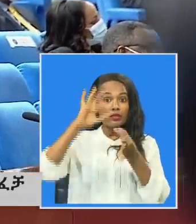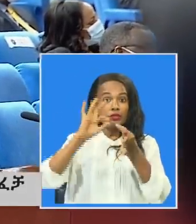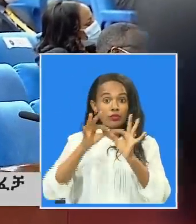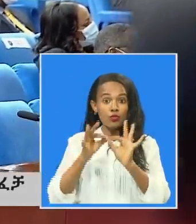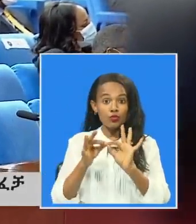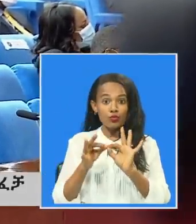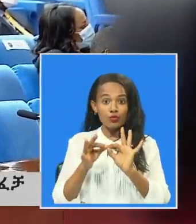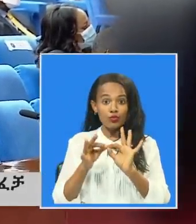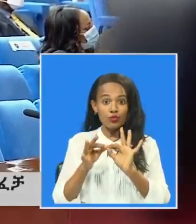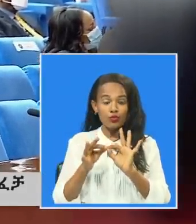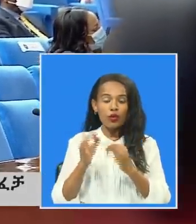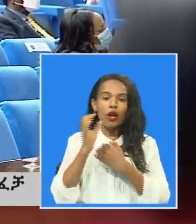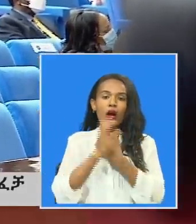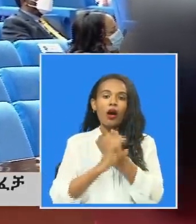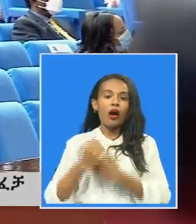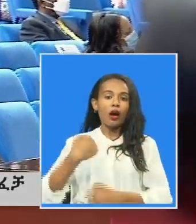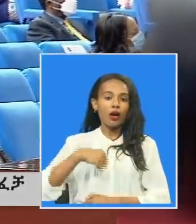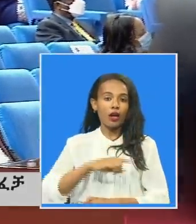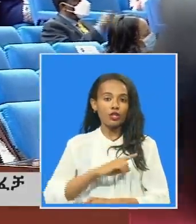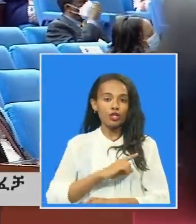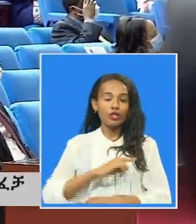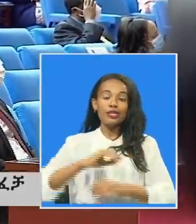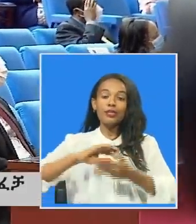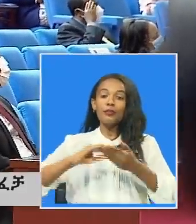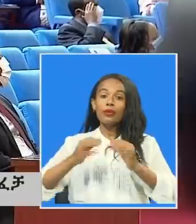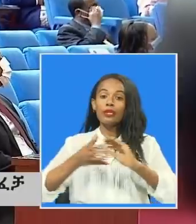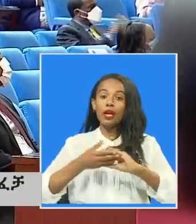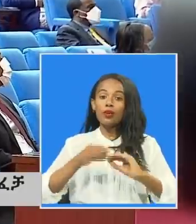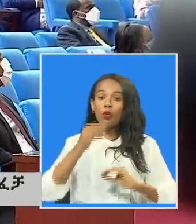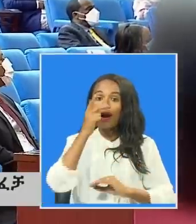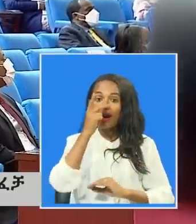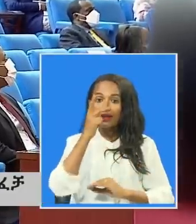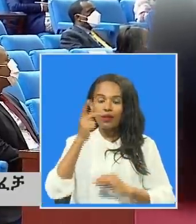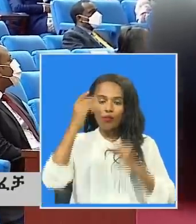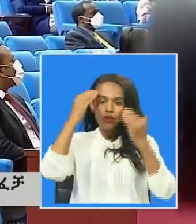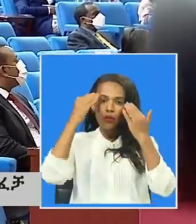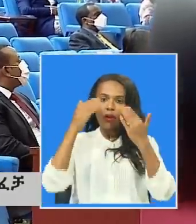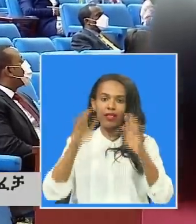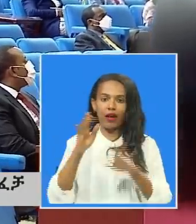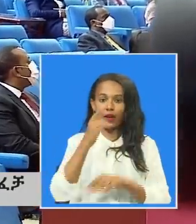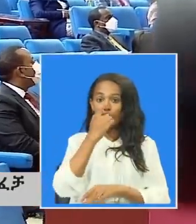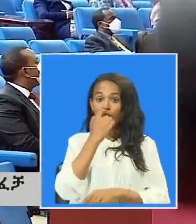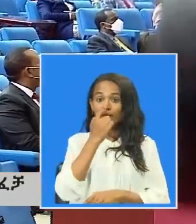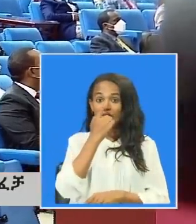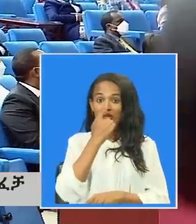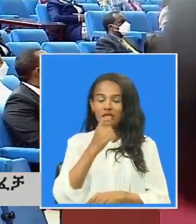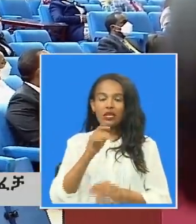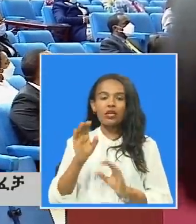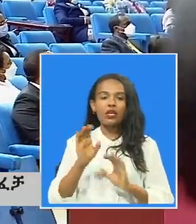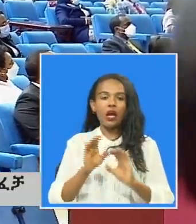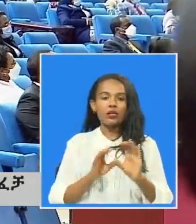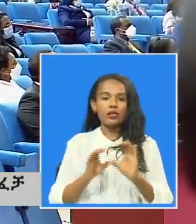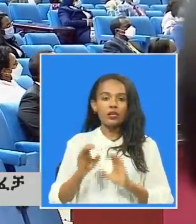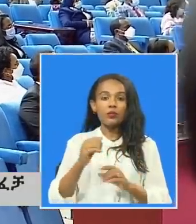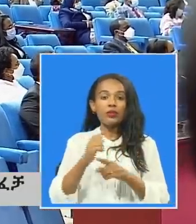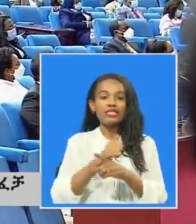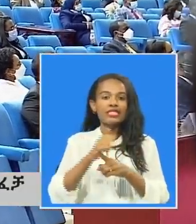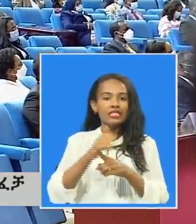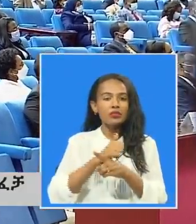ረገድ ሀገራችን በታሪኳ አይታው የማታውቀው ልምድ ያደረግንበት